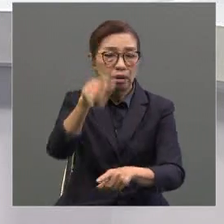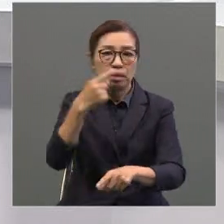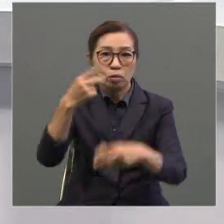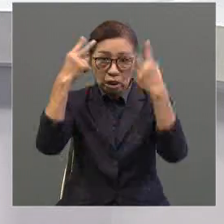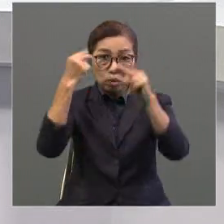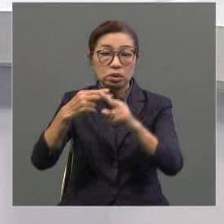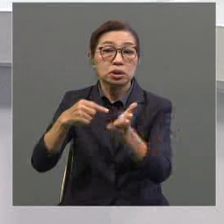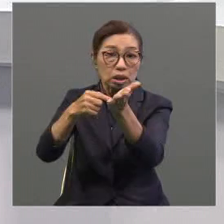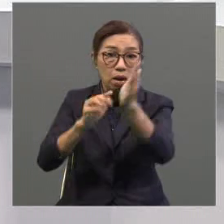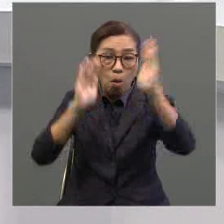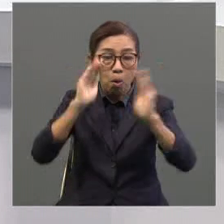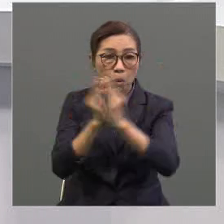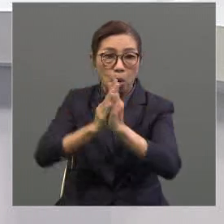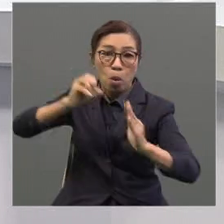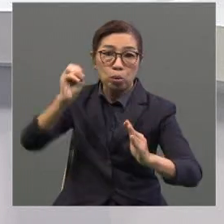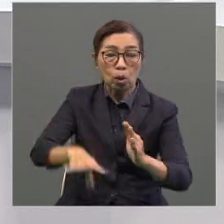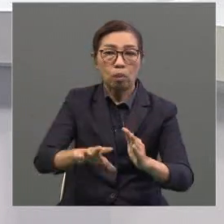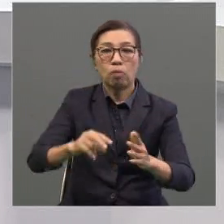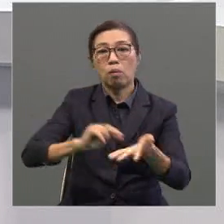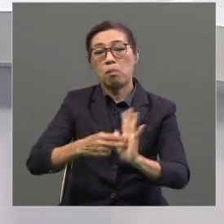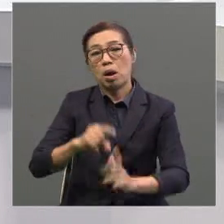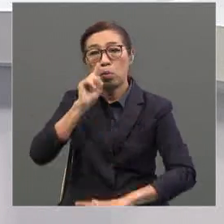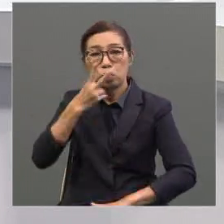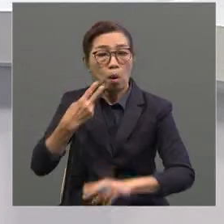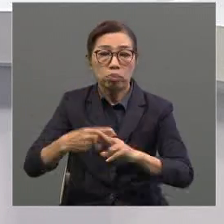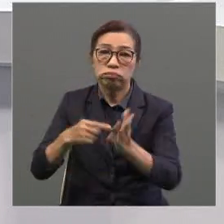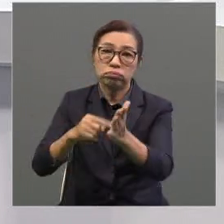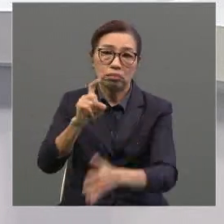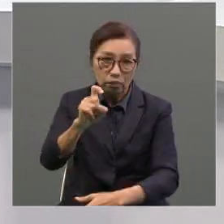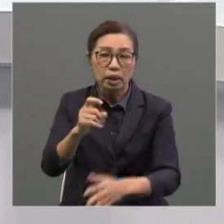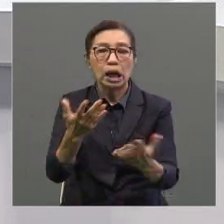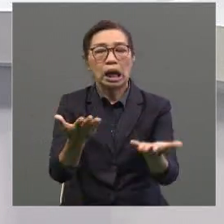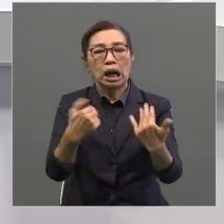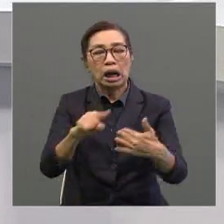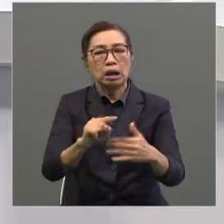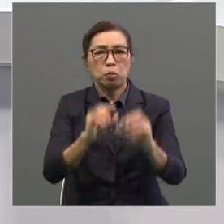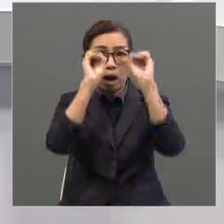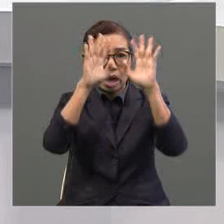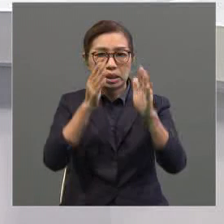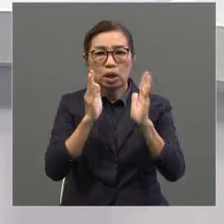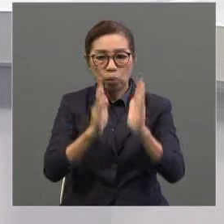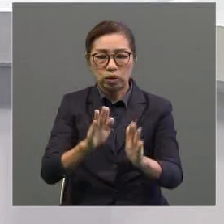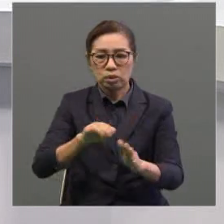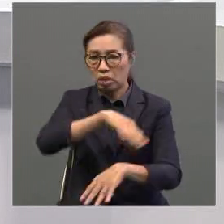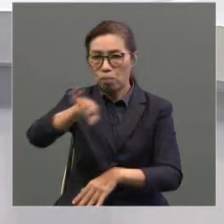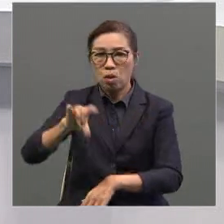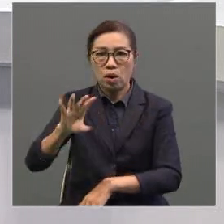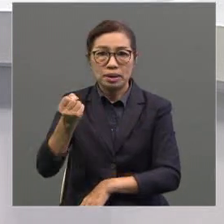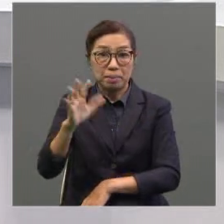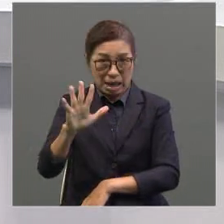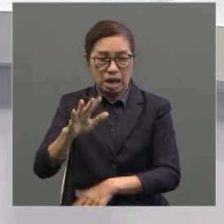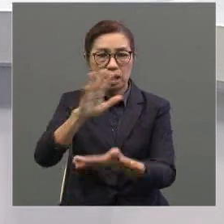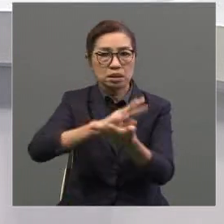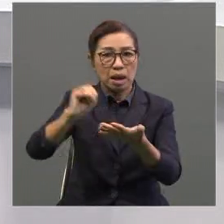ครั้งเดียวแล้วไม่ผ่านเนี่ยนะครับมันก็จะไม่สามารถเสนอชื่อซ้ำได้อีกดังนั้นอาจารย์ทั้ง 115คนจาก 19